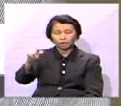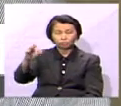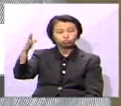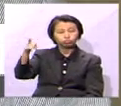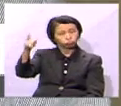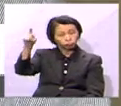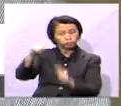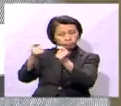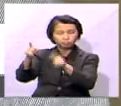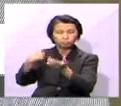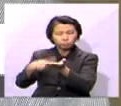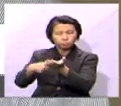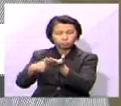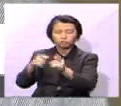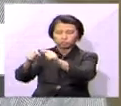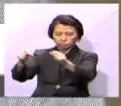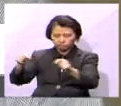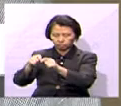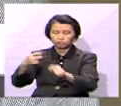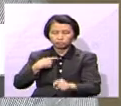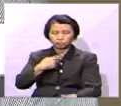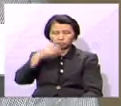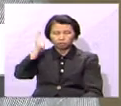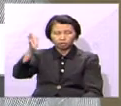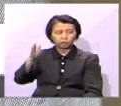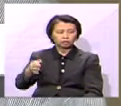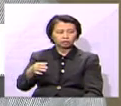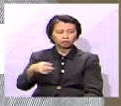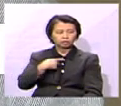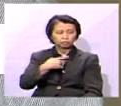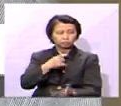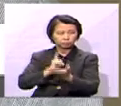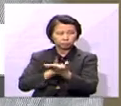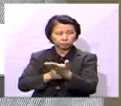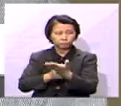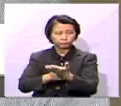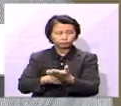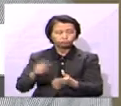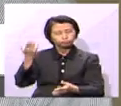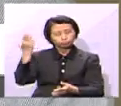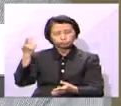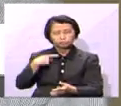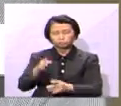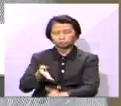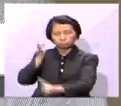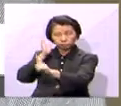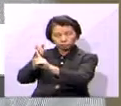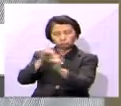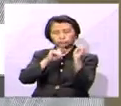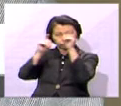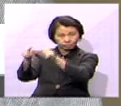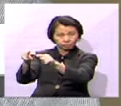antara tempat yang kita akan yang kami dah bincanglah so basically kita memang target nak pergi ke